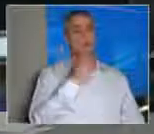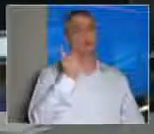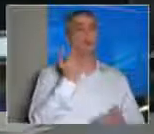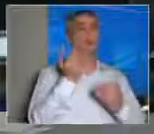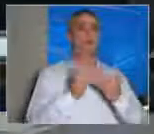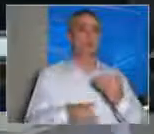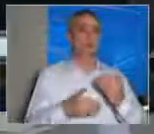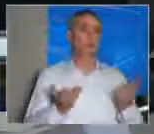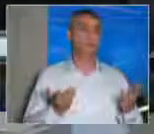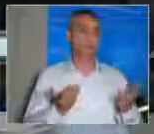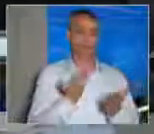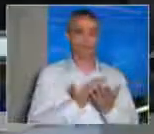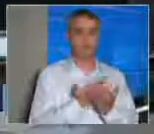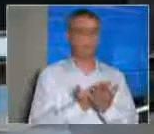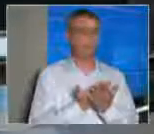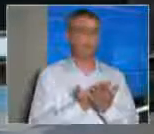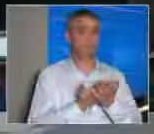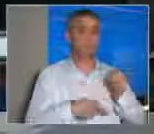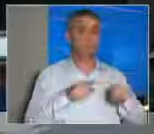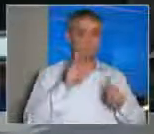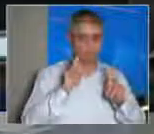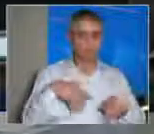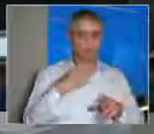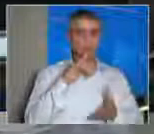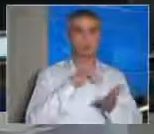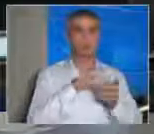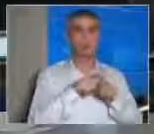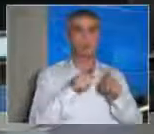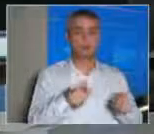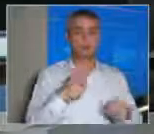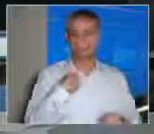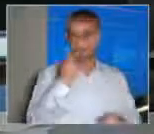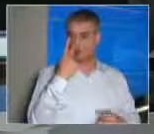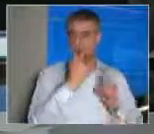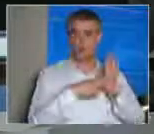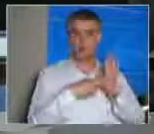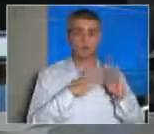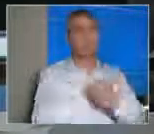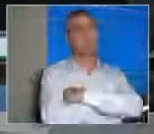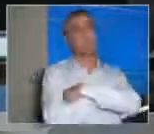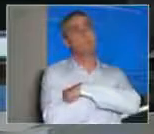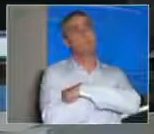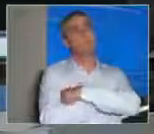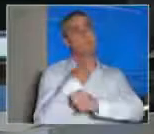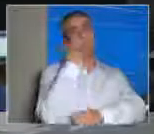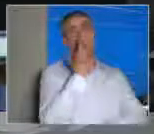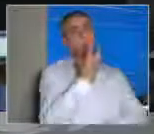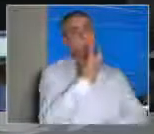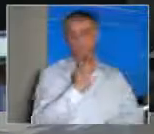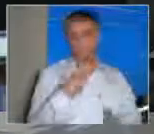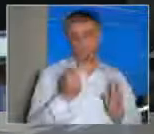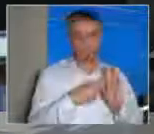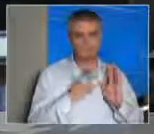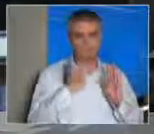ובסוף הוכח להם שלפעמים אתה יכול גם להיות במקום הזה, ואני רואה את התמונה הזאת, ואני מסכימה איתך לגמרי.